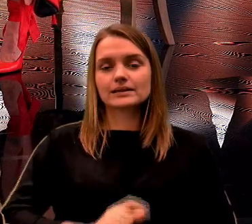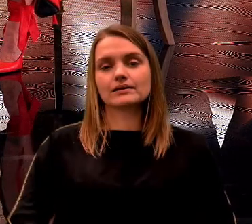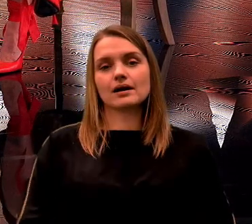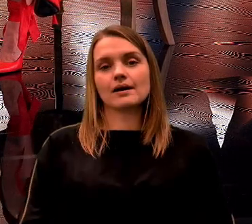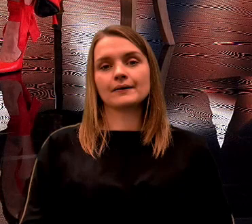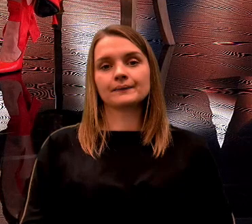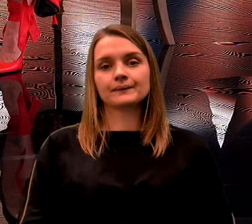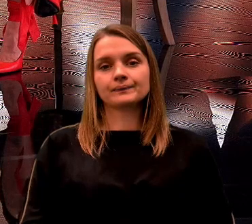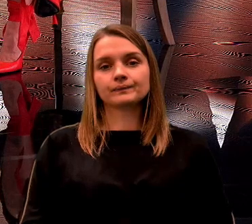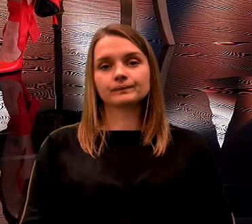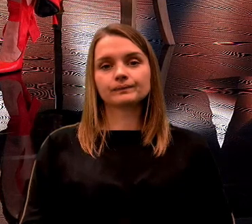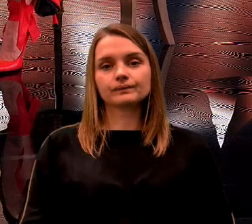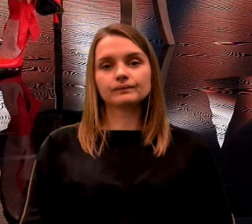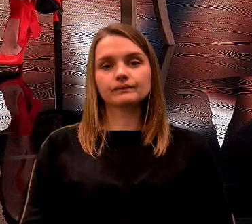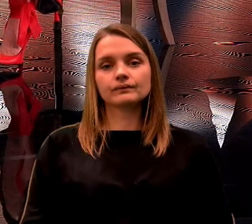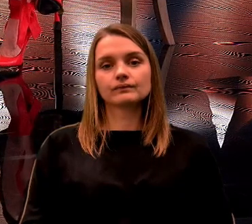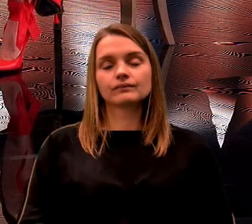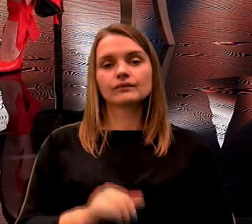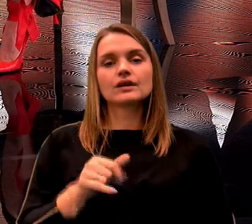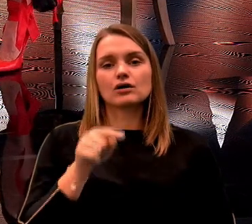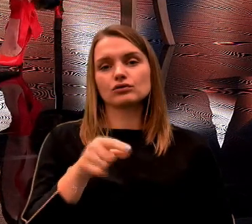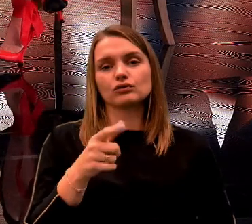prowincji? Prawdopodobnie właśnie tak, jak mówią słuchacze.